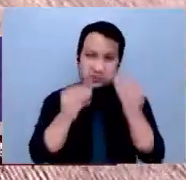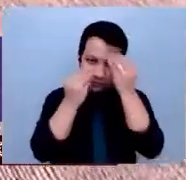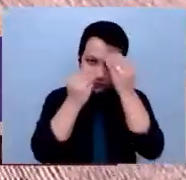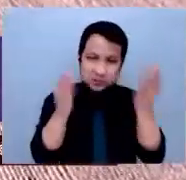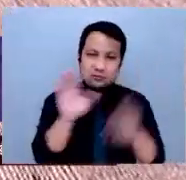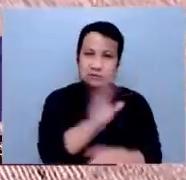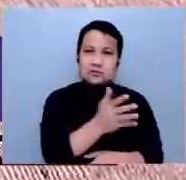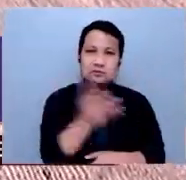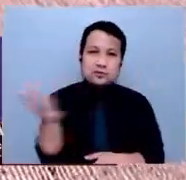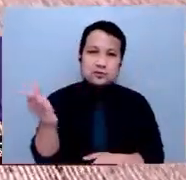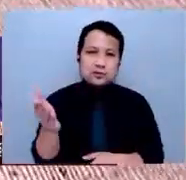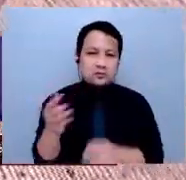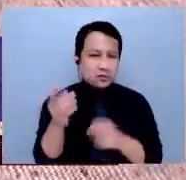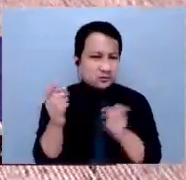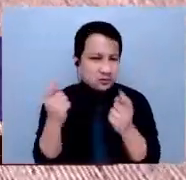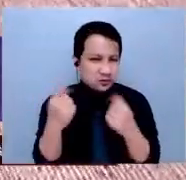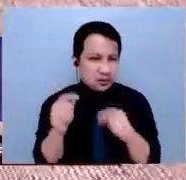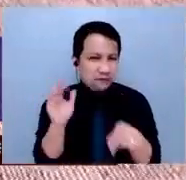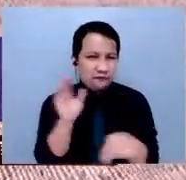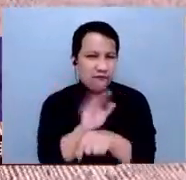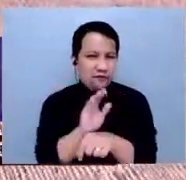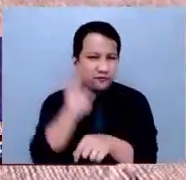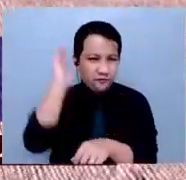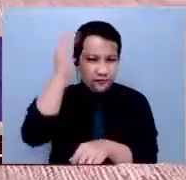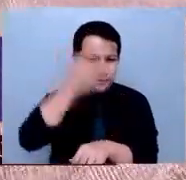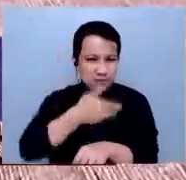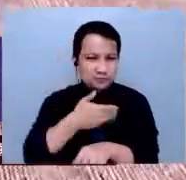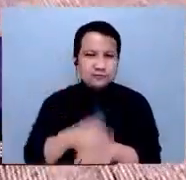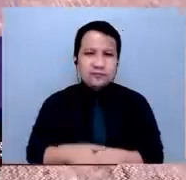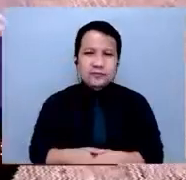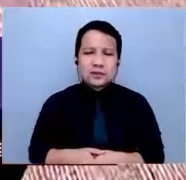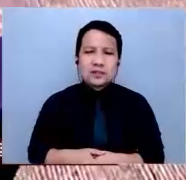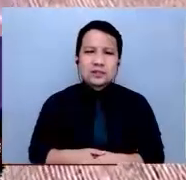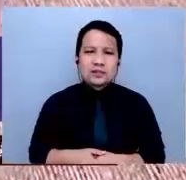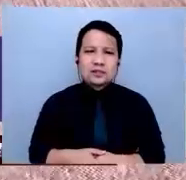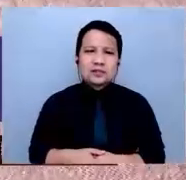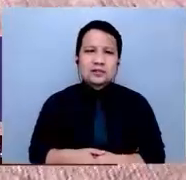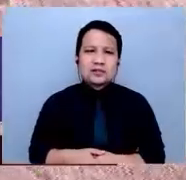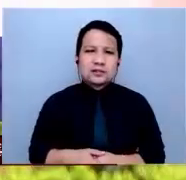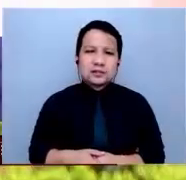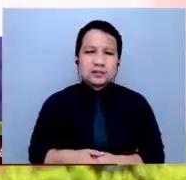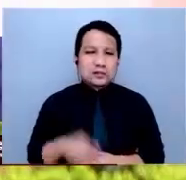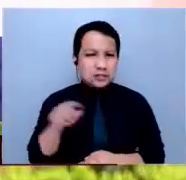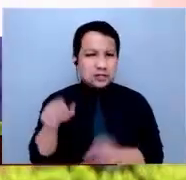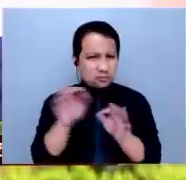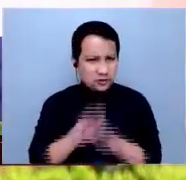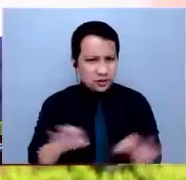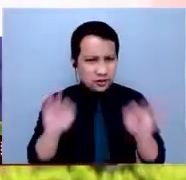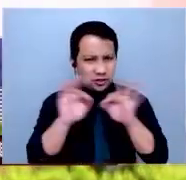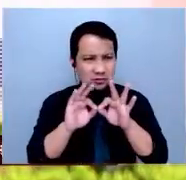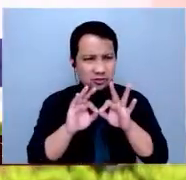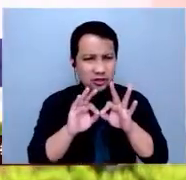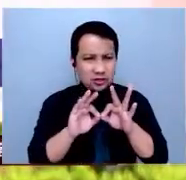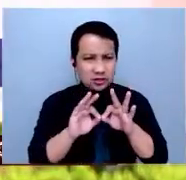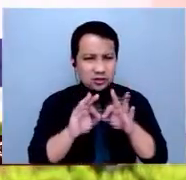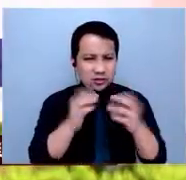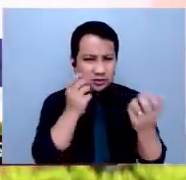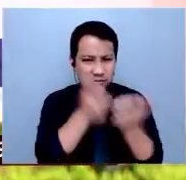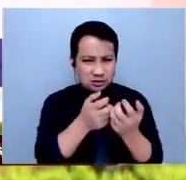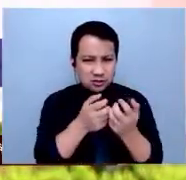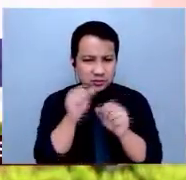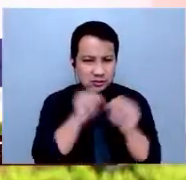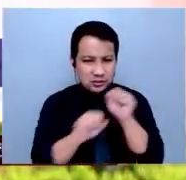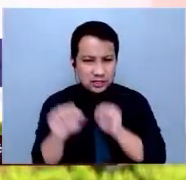na nagpipilit ng sapilitang pagsusuot ng face shield. Siyensya po dapat ang manaig dito. And yung siyensya po, hindi lang